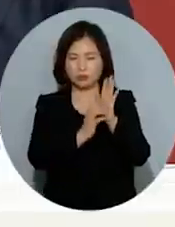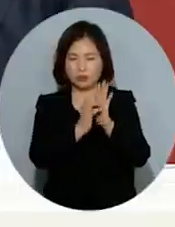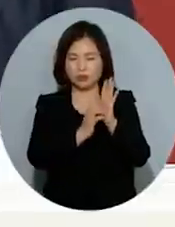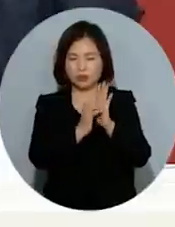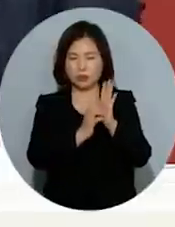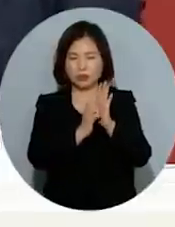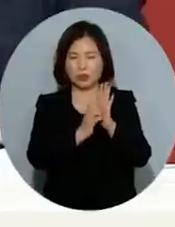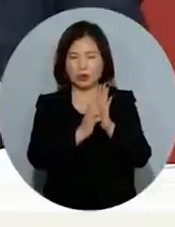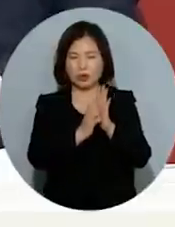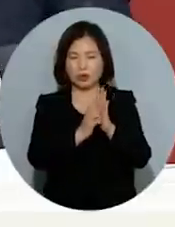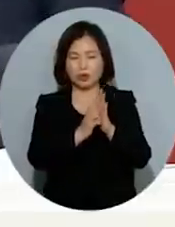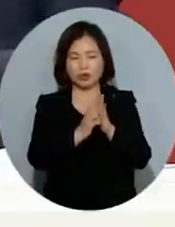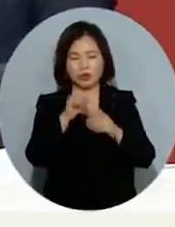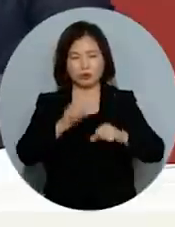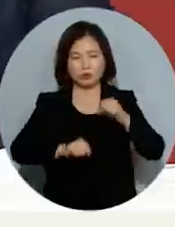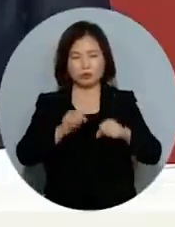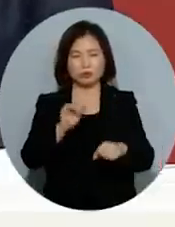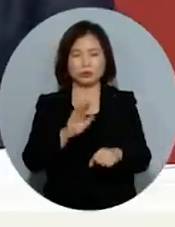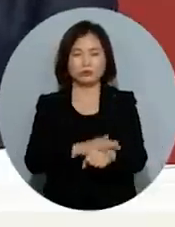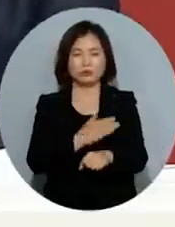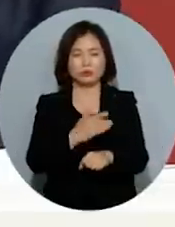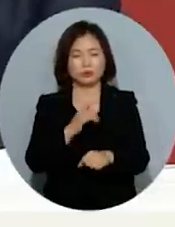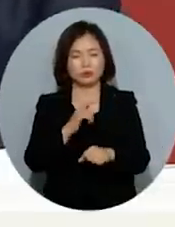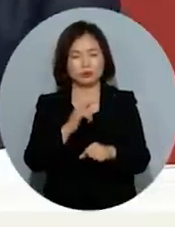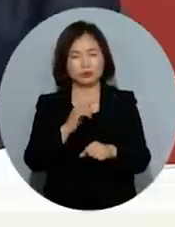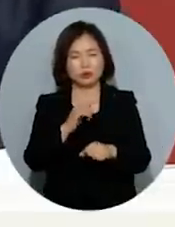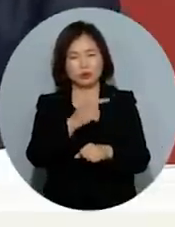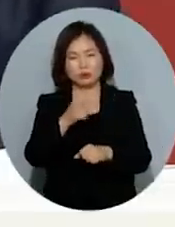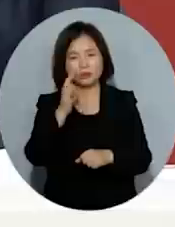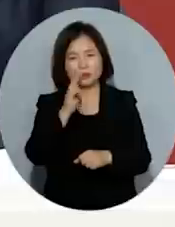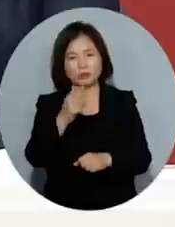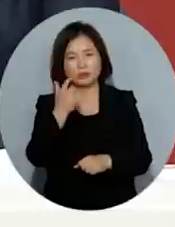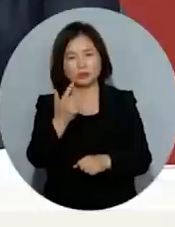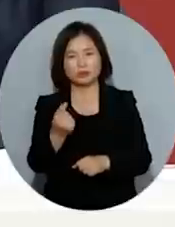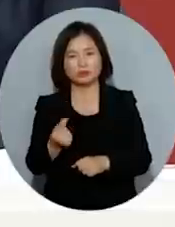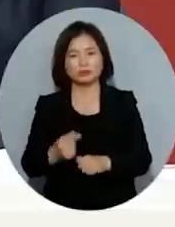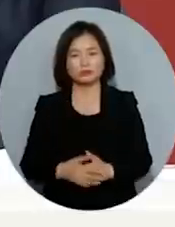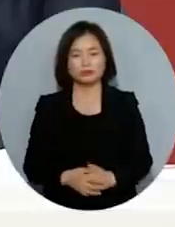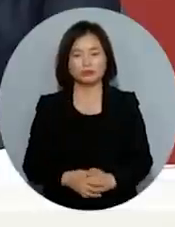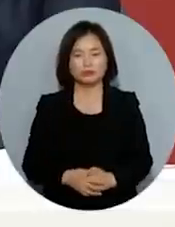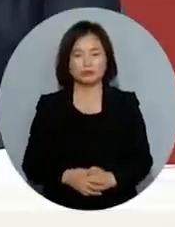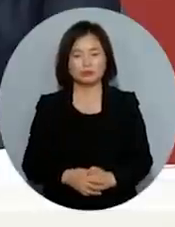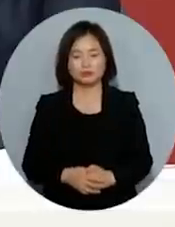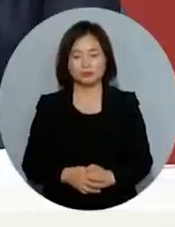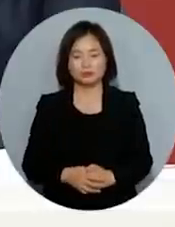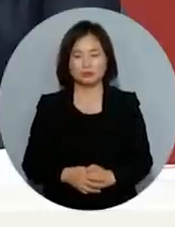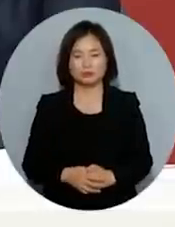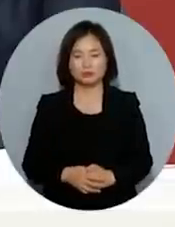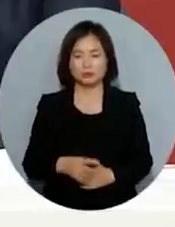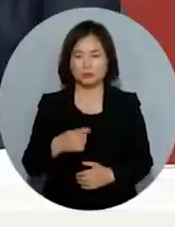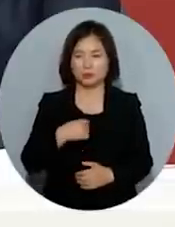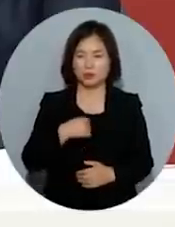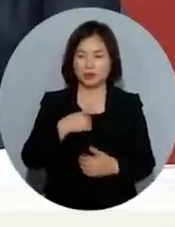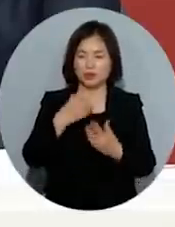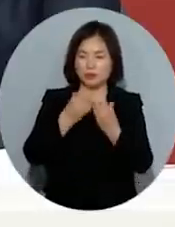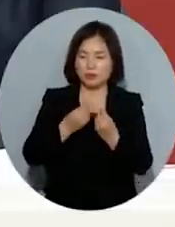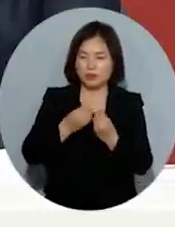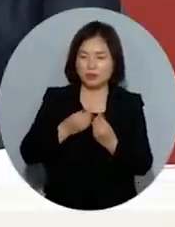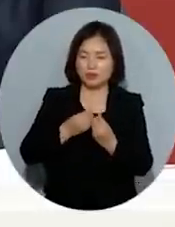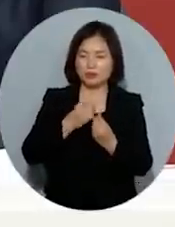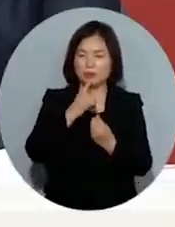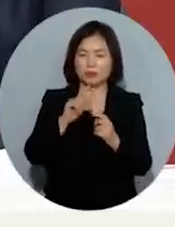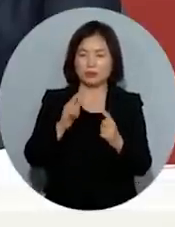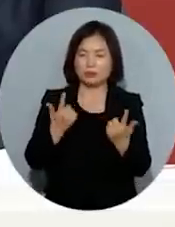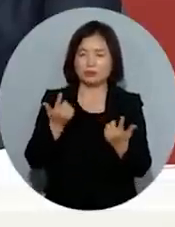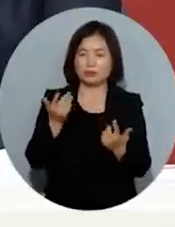좀 너무한 거 아닙니까? 글쎄 그거는 뭐 제가 핑계대는 건